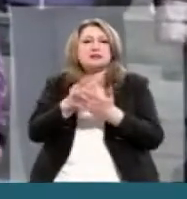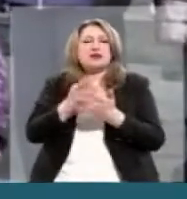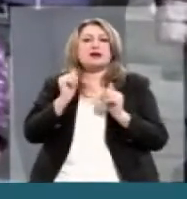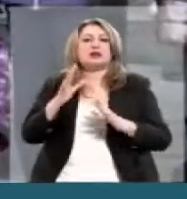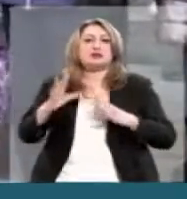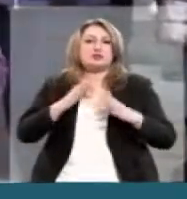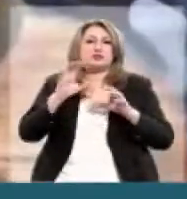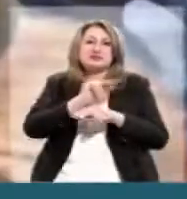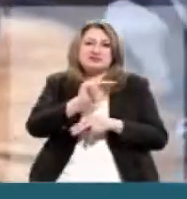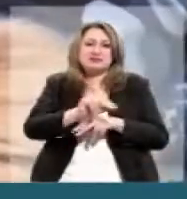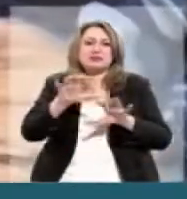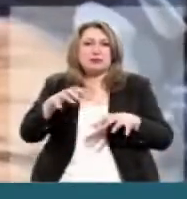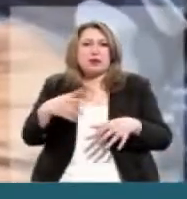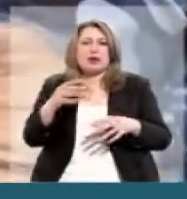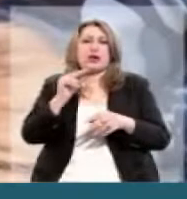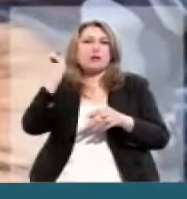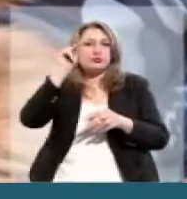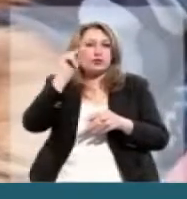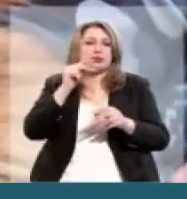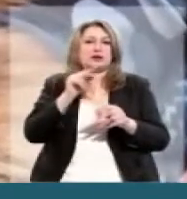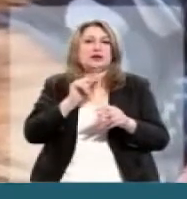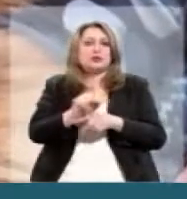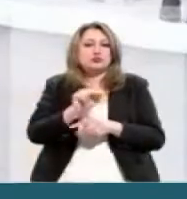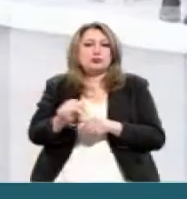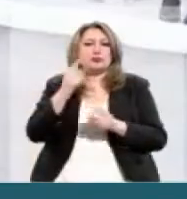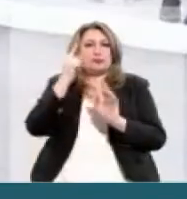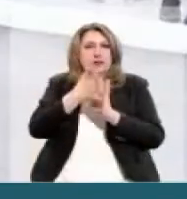как тренируют собак, обучают и учатся понимать их.